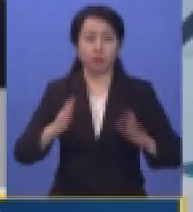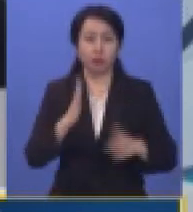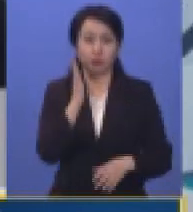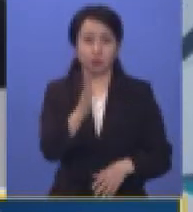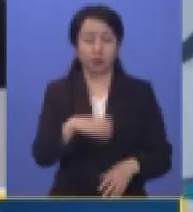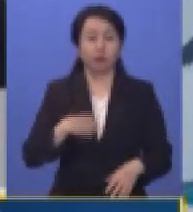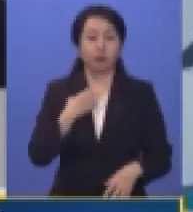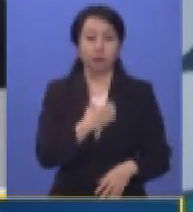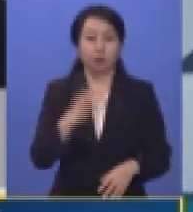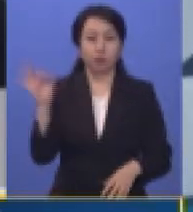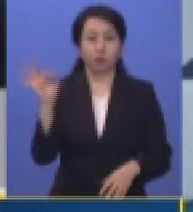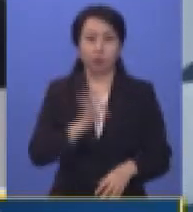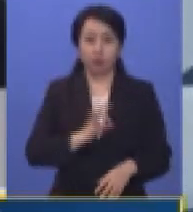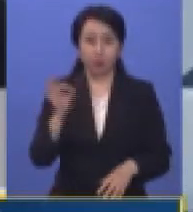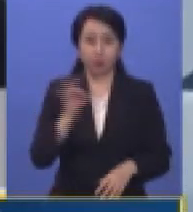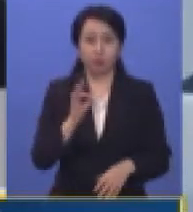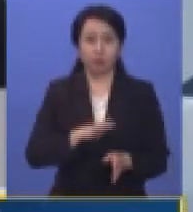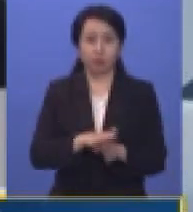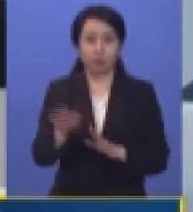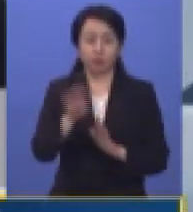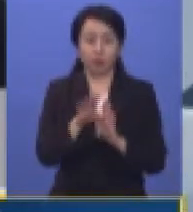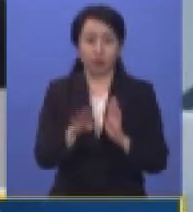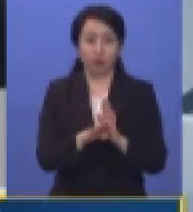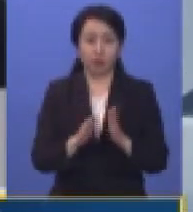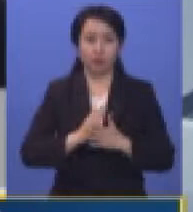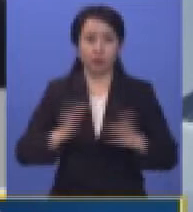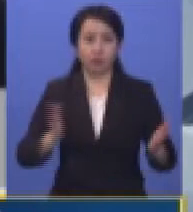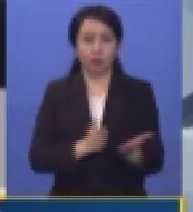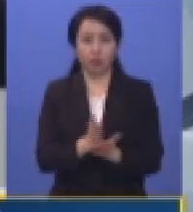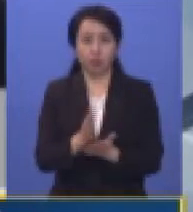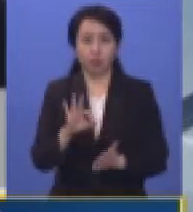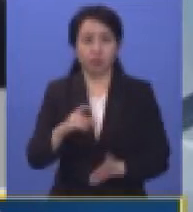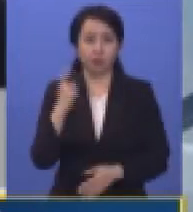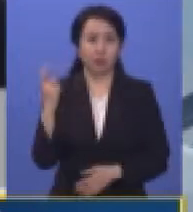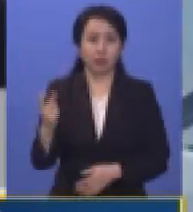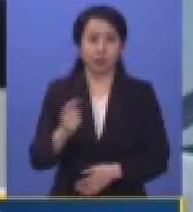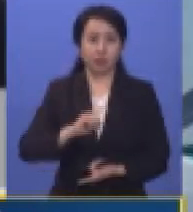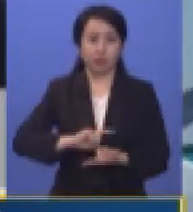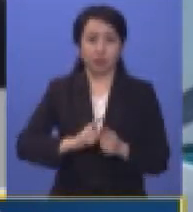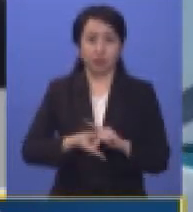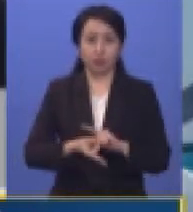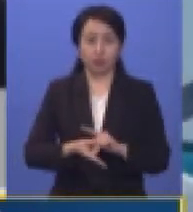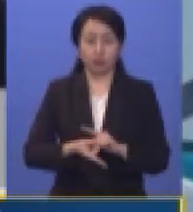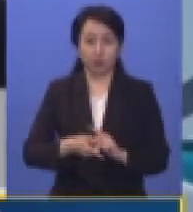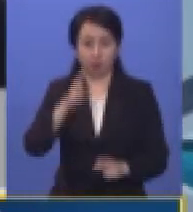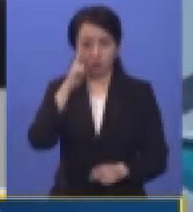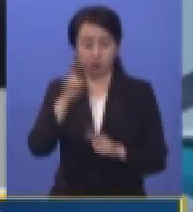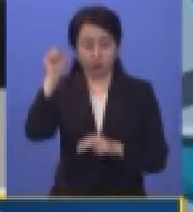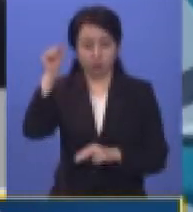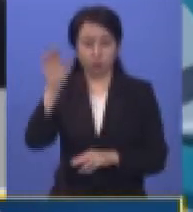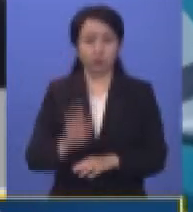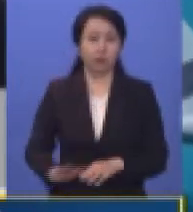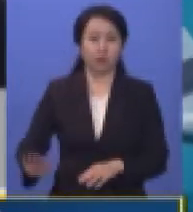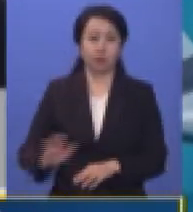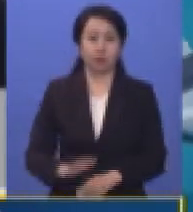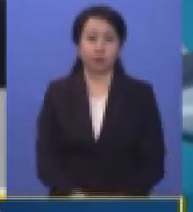это событие станет важным моментом в реализации программы масштабных политических и социально-экономических преобразований в